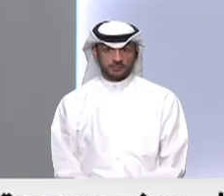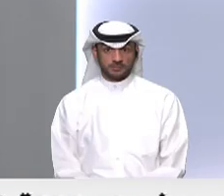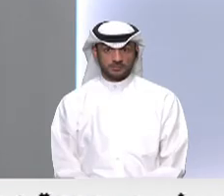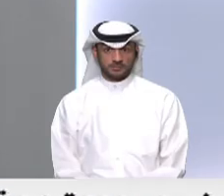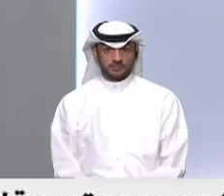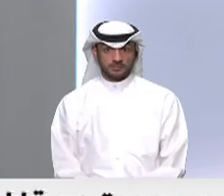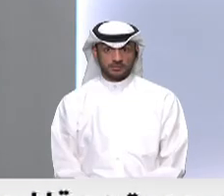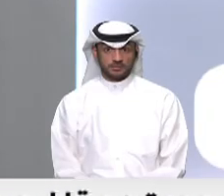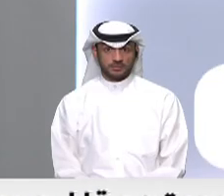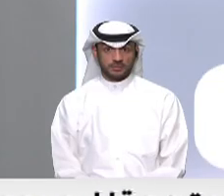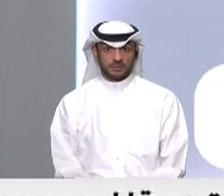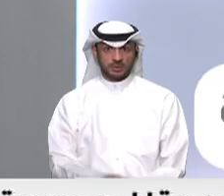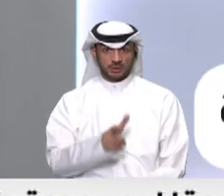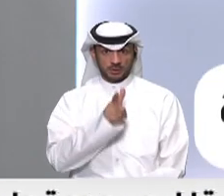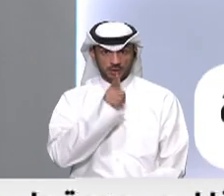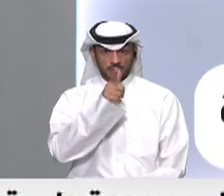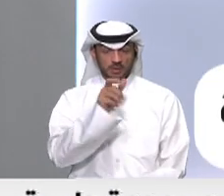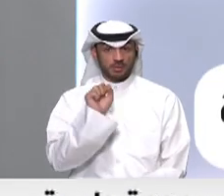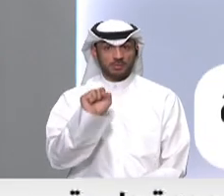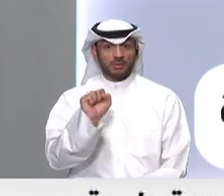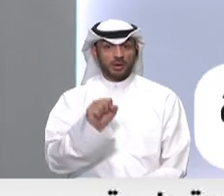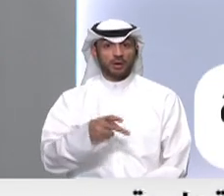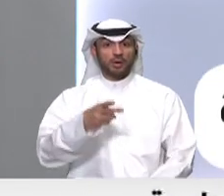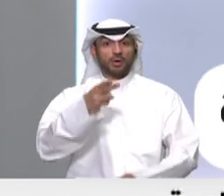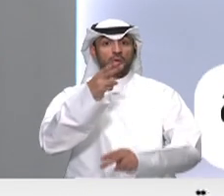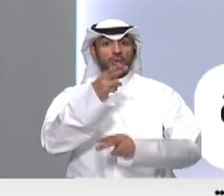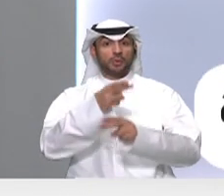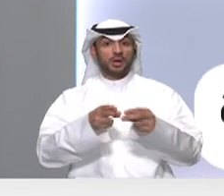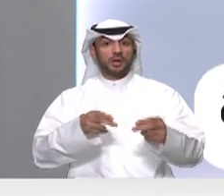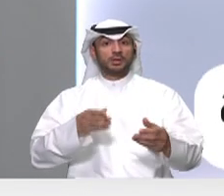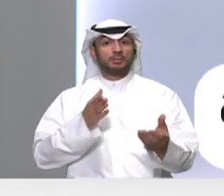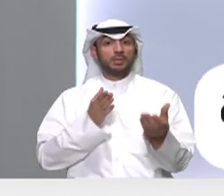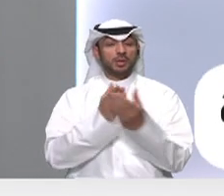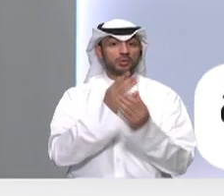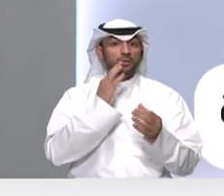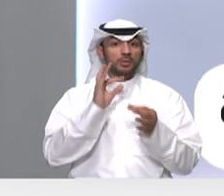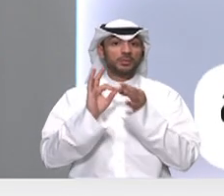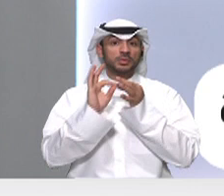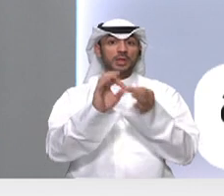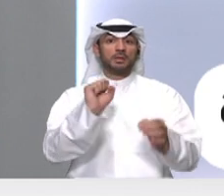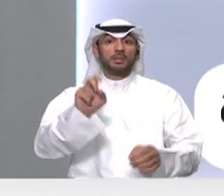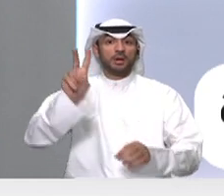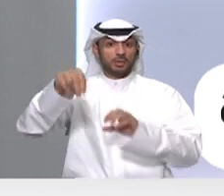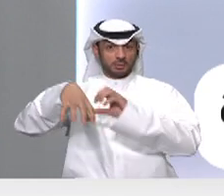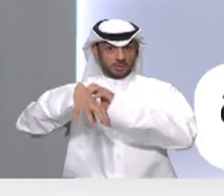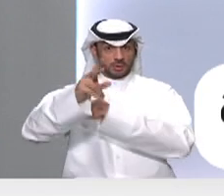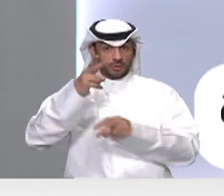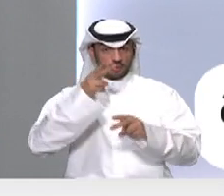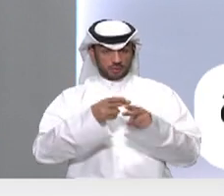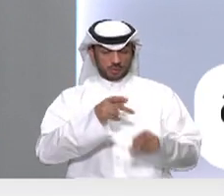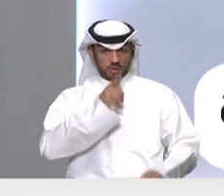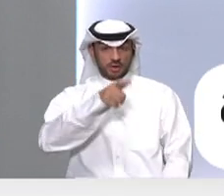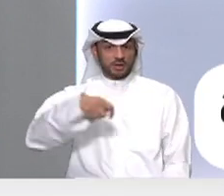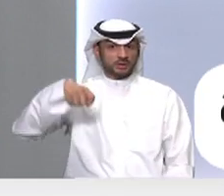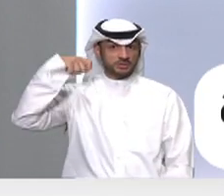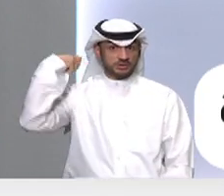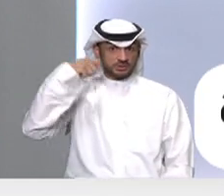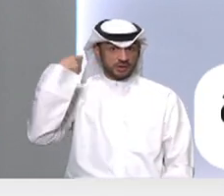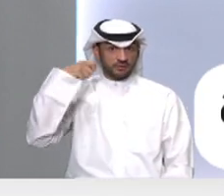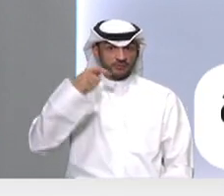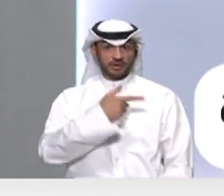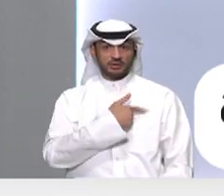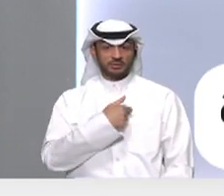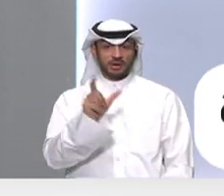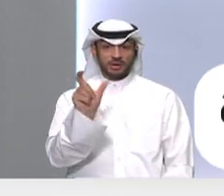استنكر المندوب الدائم لدوله الكويت لدى الامم المتحده والمنظمات الدوليه في جنيف السفير ناصر الهين